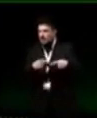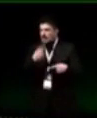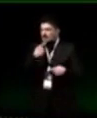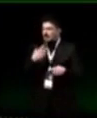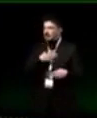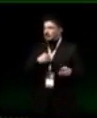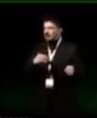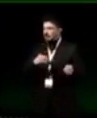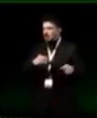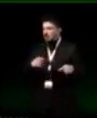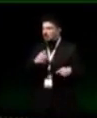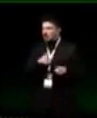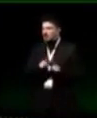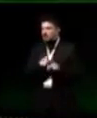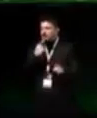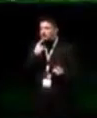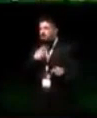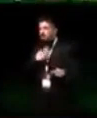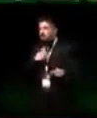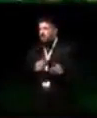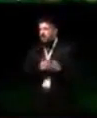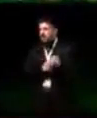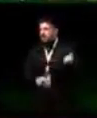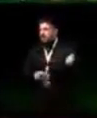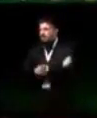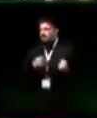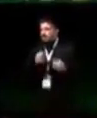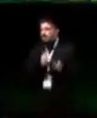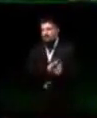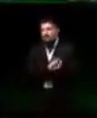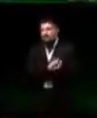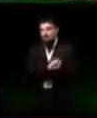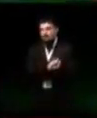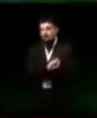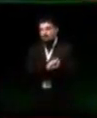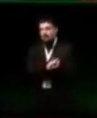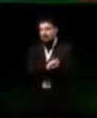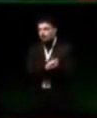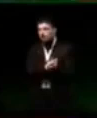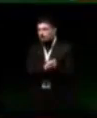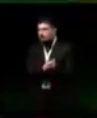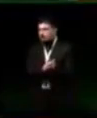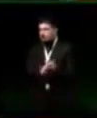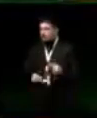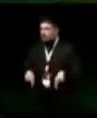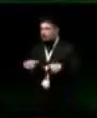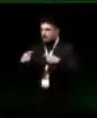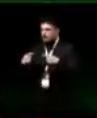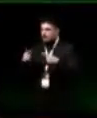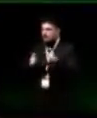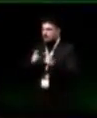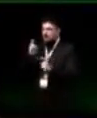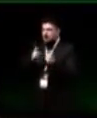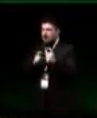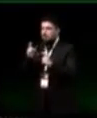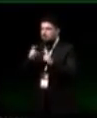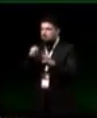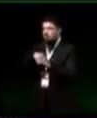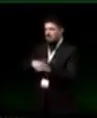deve essere cacciato. Il nemico è il dibattito tutto interno a casa